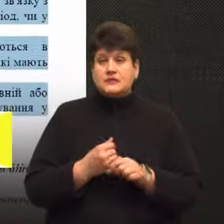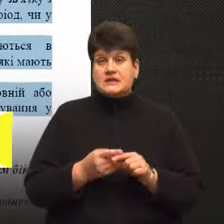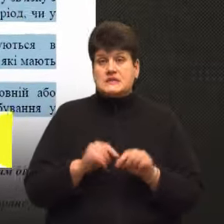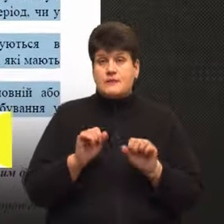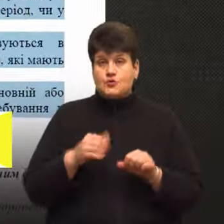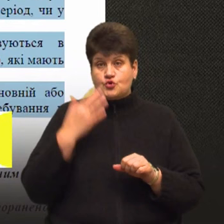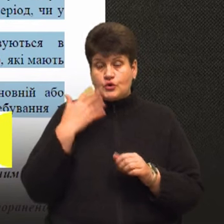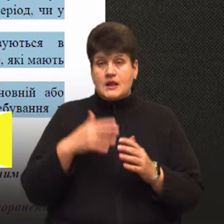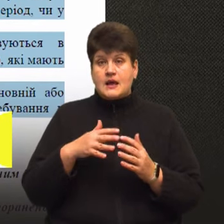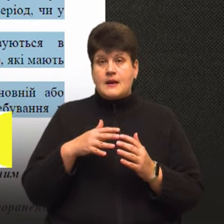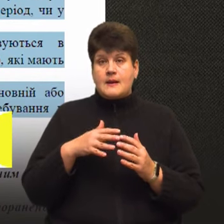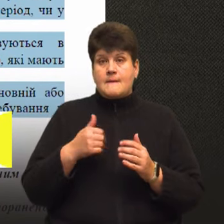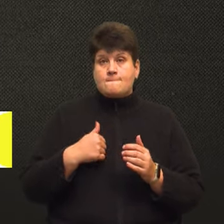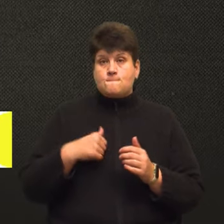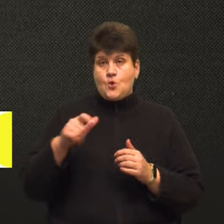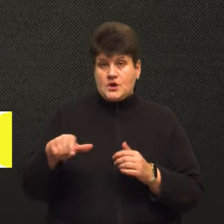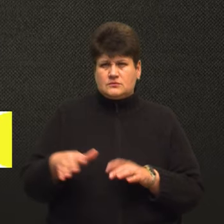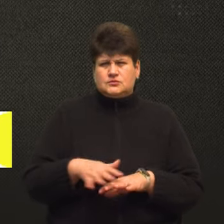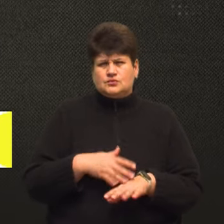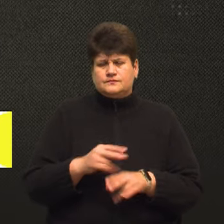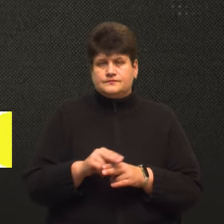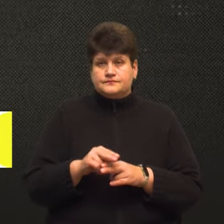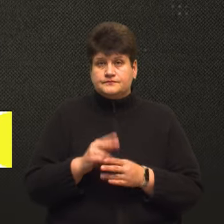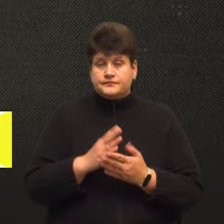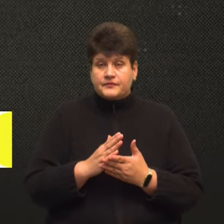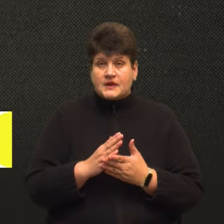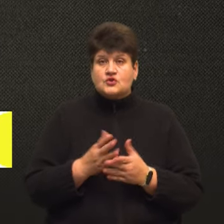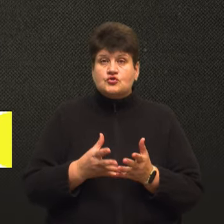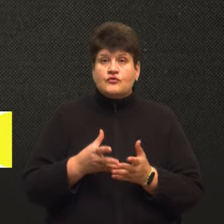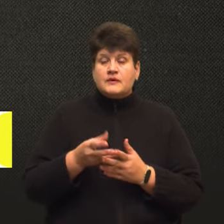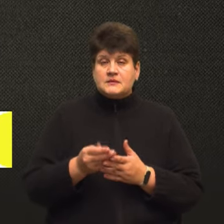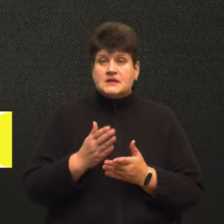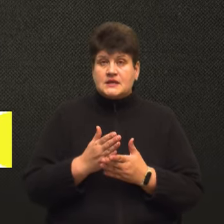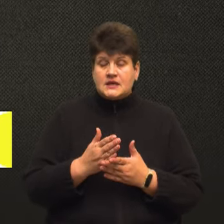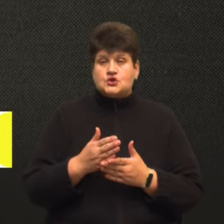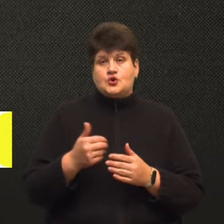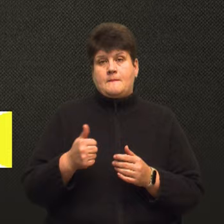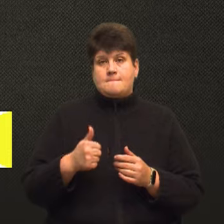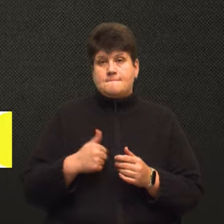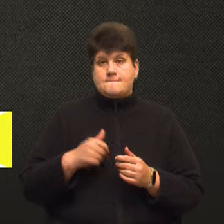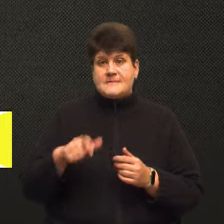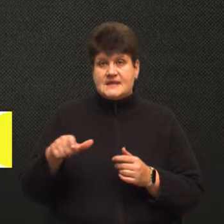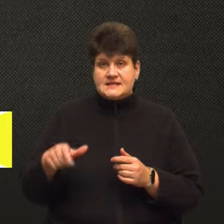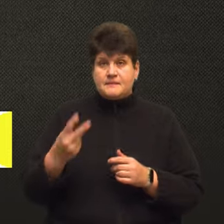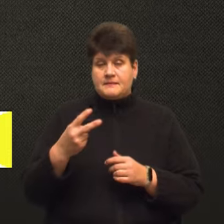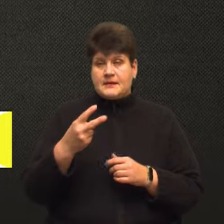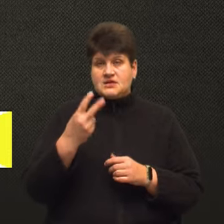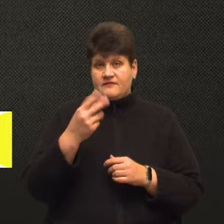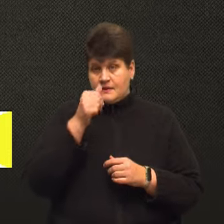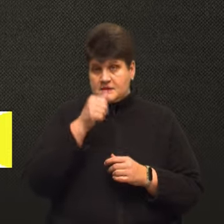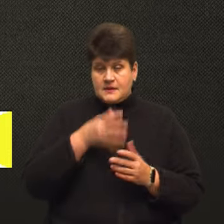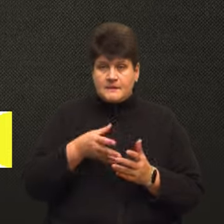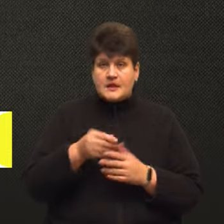боєць перебуває на тривалому лікуванні щодо виплати у відповіді йдеться що бійцям поза штатом перші два місяці платять ту суму яку Вони